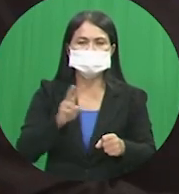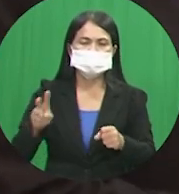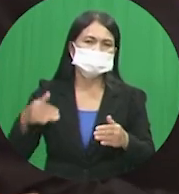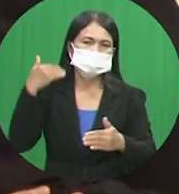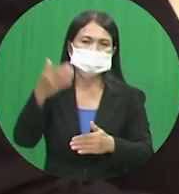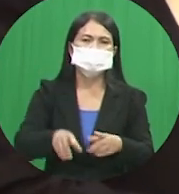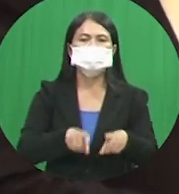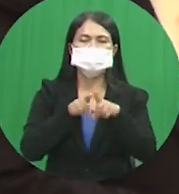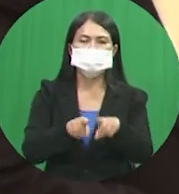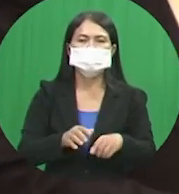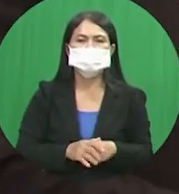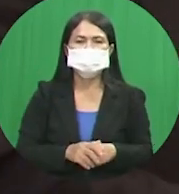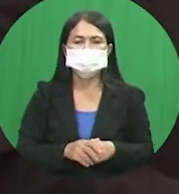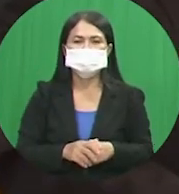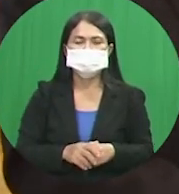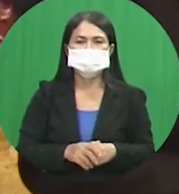นี้พองได้